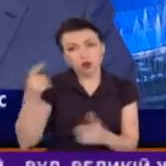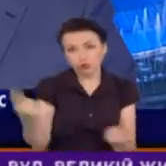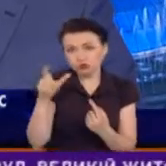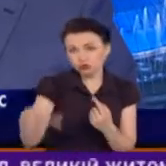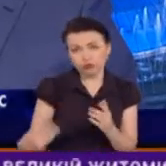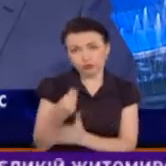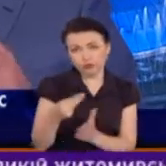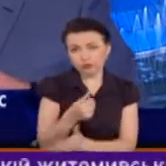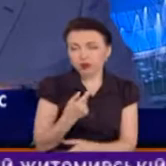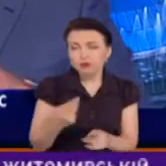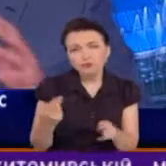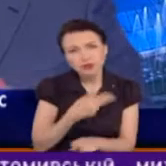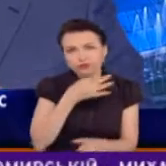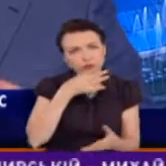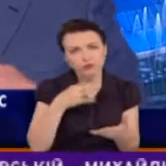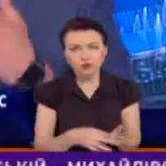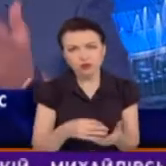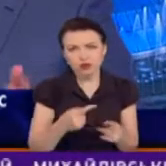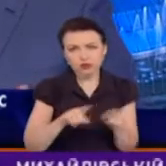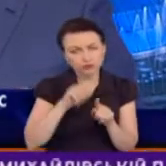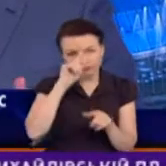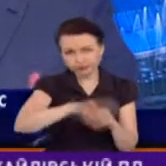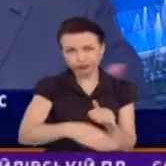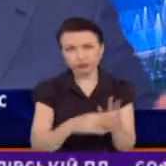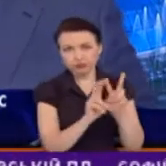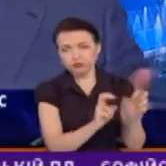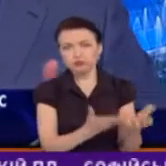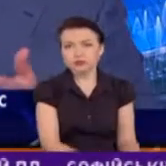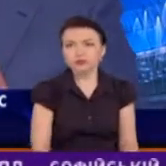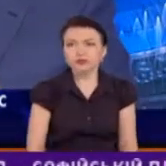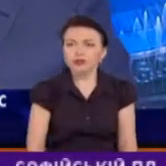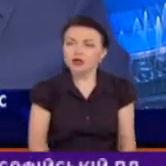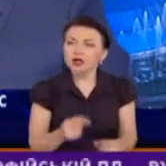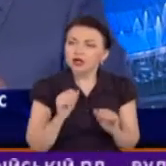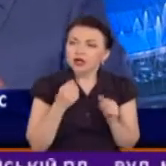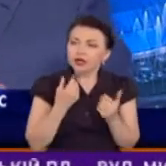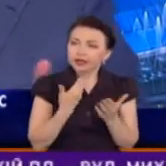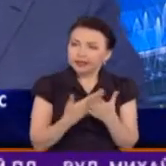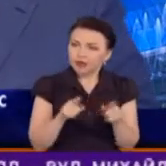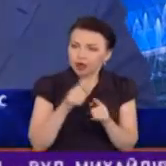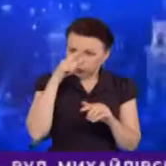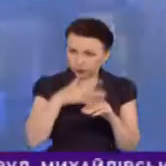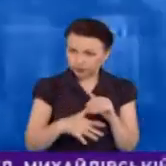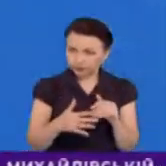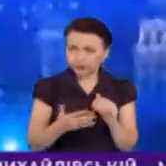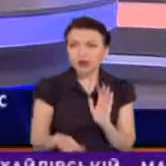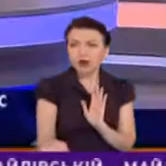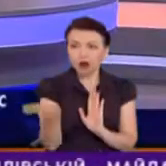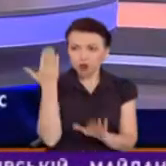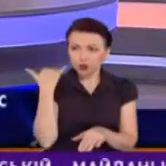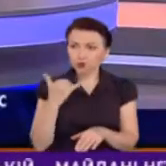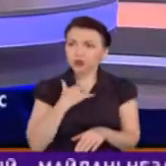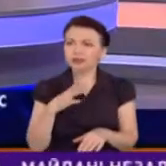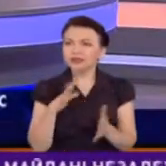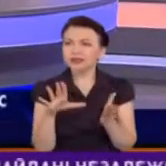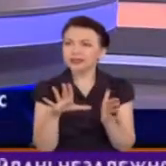мінімум безвідповідально. Слухайте, давайте ще раз. Наскільки я розумію, щоб люди, може, ви поправте, пане Олексію, пане Марію. Тобто раніше в нас як було? Тут є